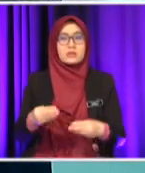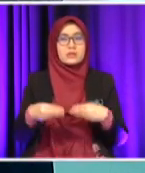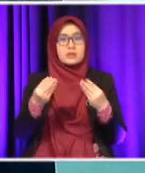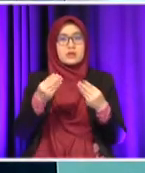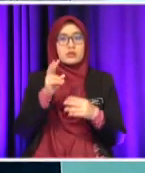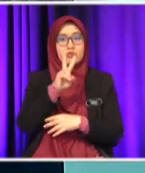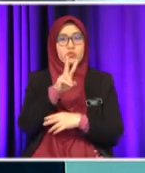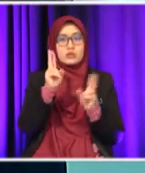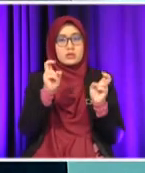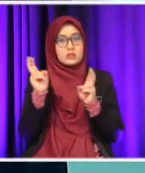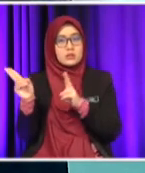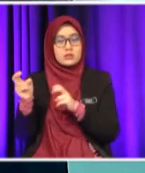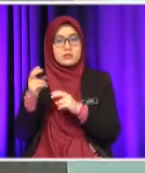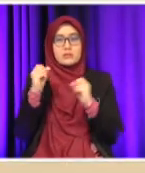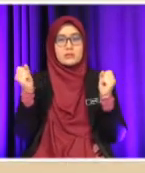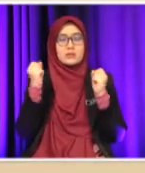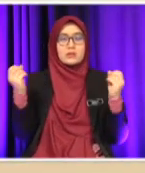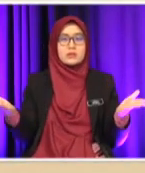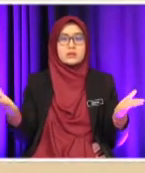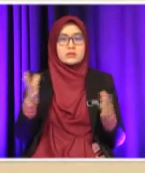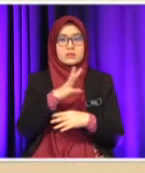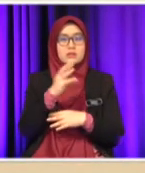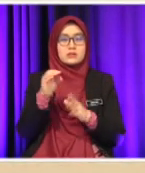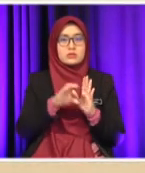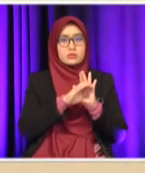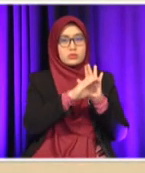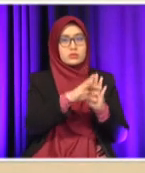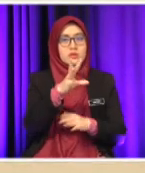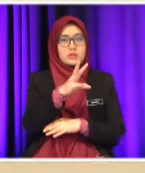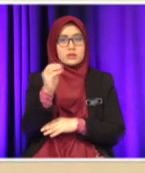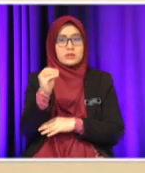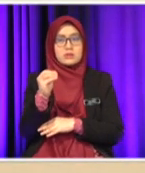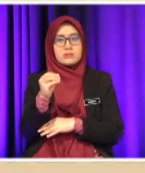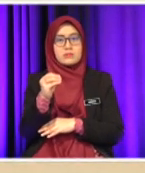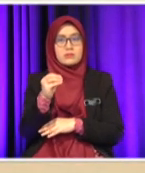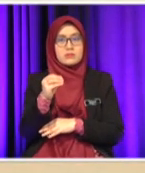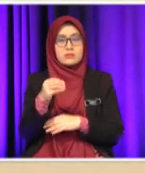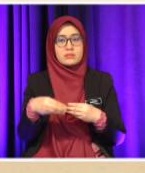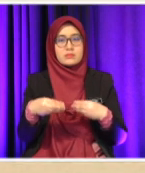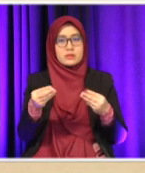satu contoh kemudian dia tekan bahan dan Terangkan langkah-langkah